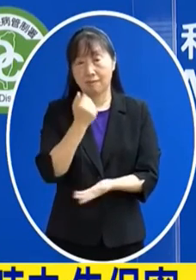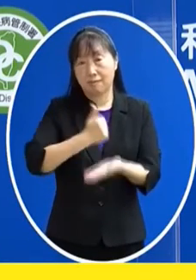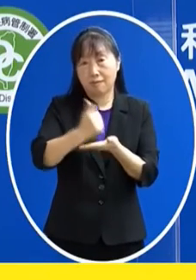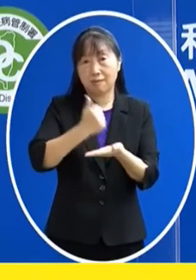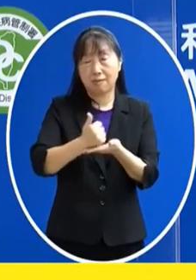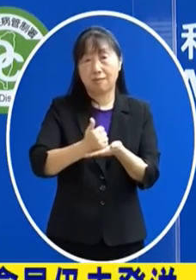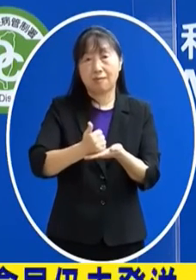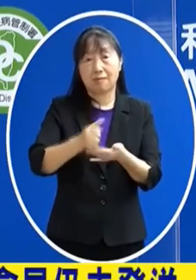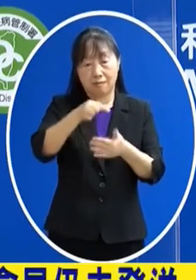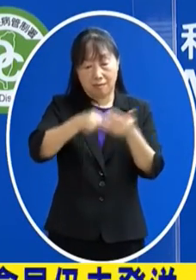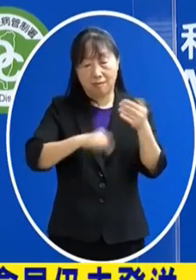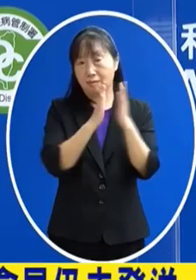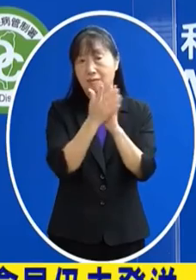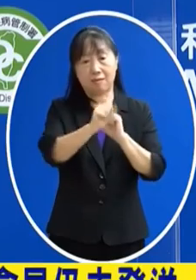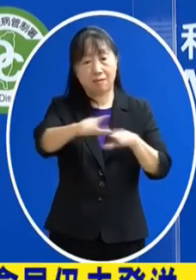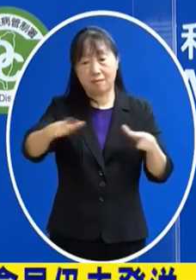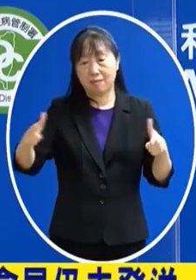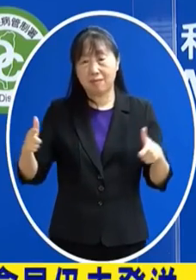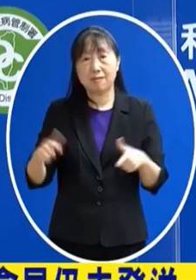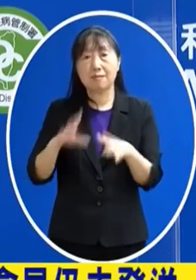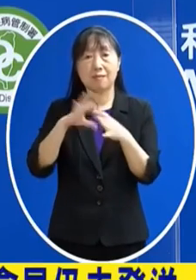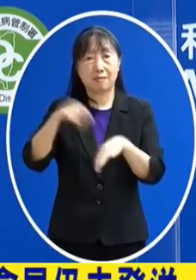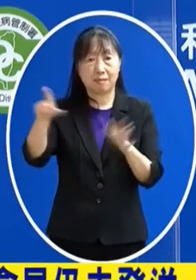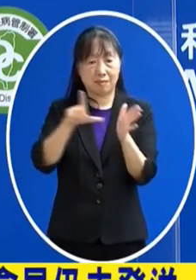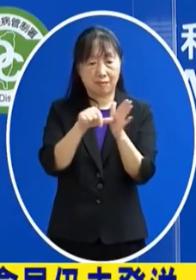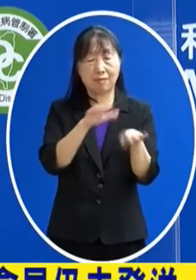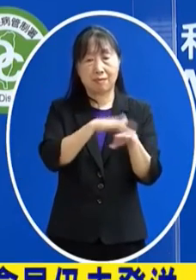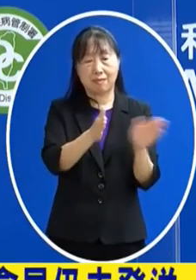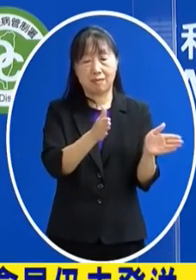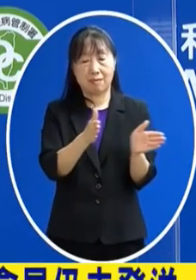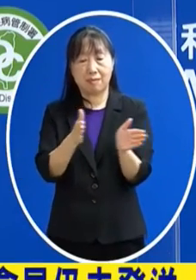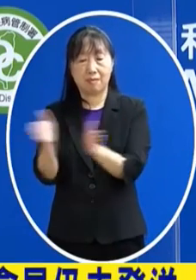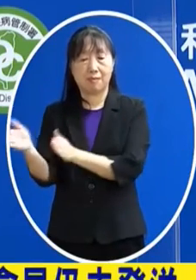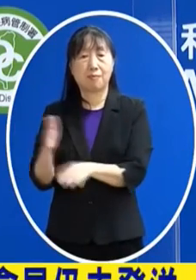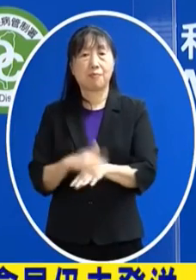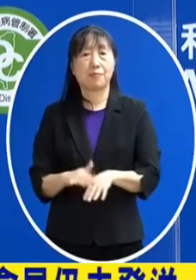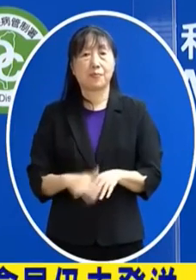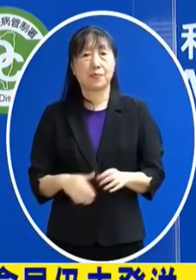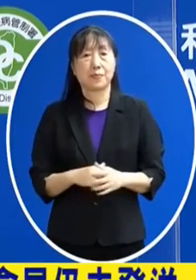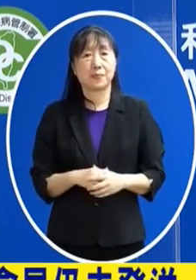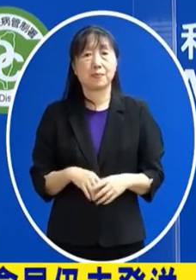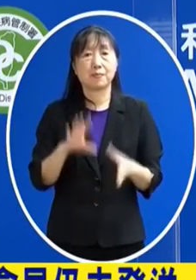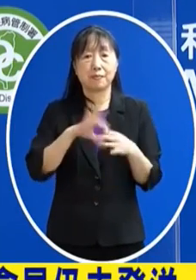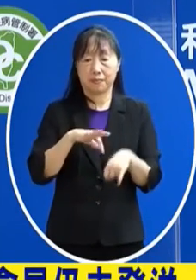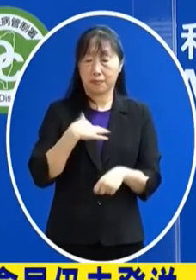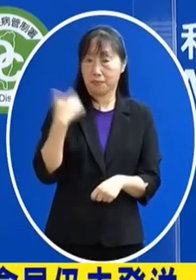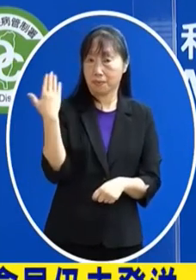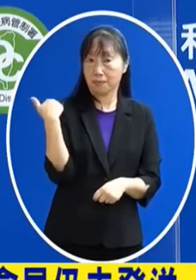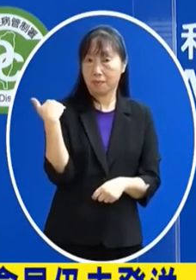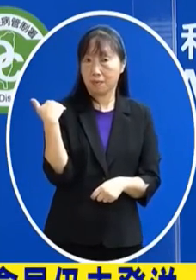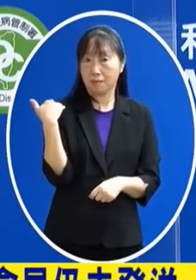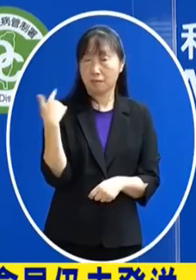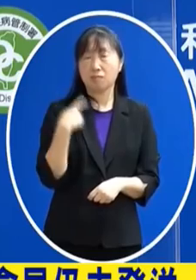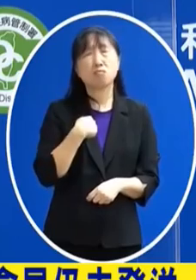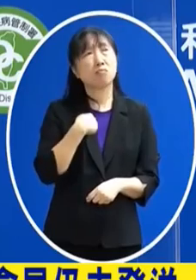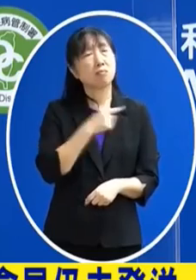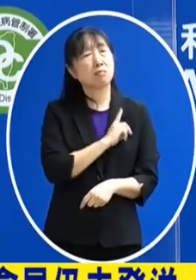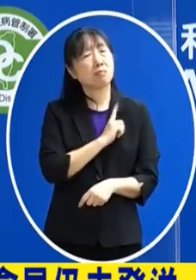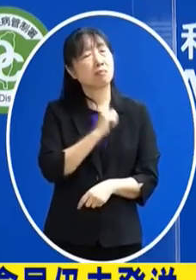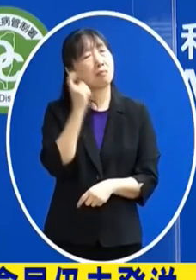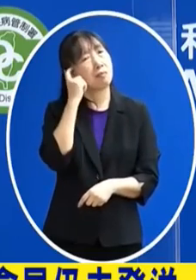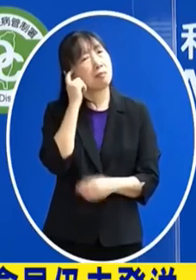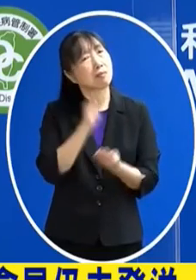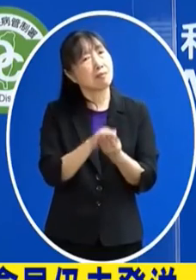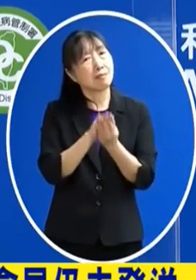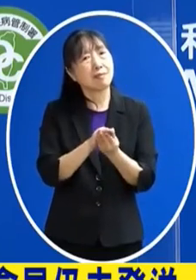要求都各有不同，所以相对的时序上就延后了。因为以前哈，我在想了哈，我